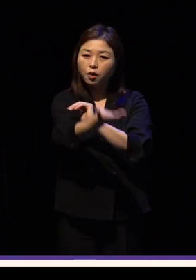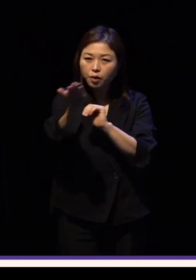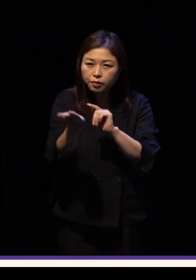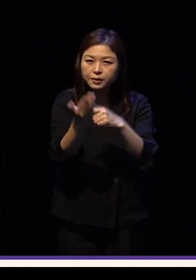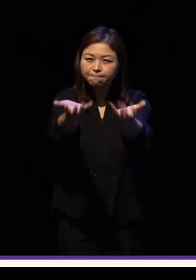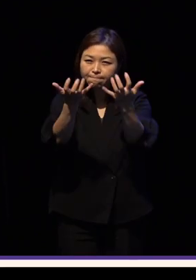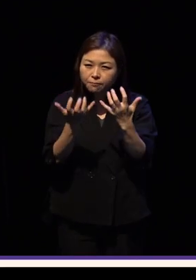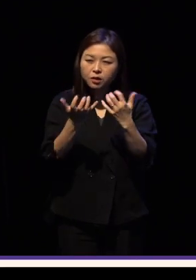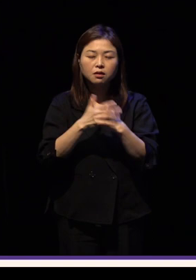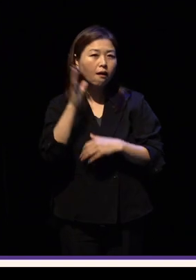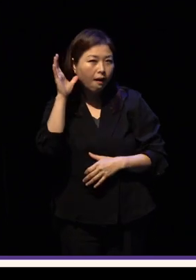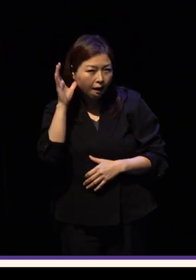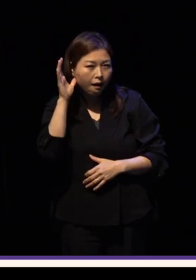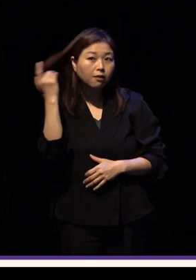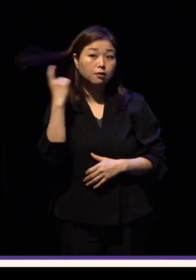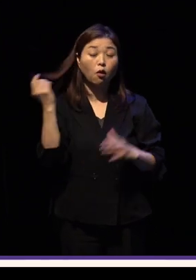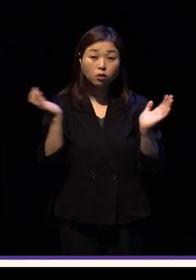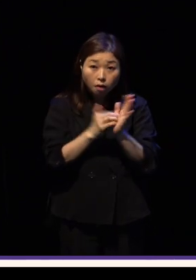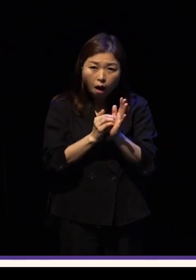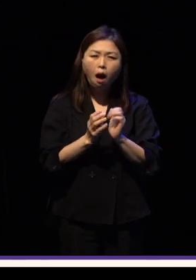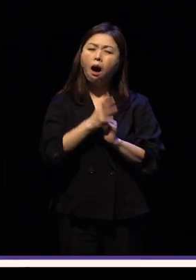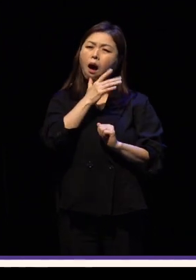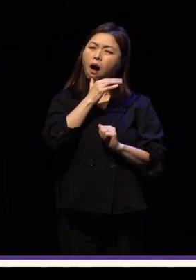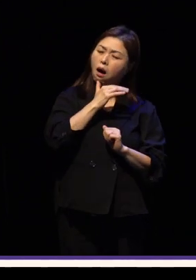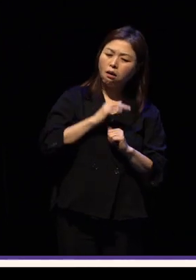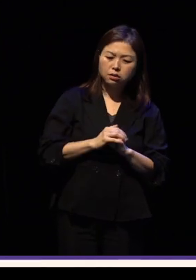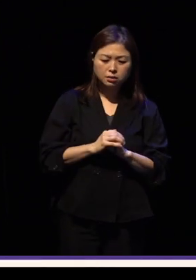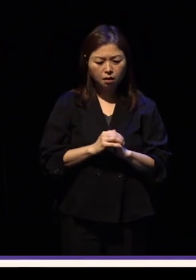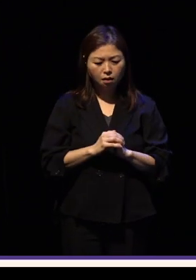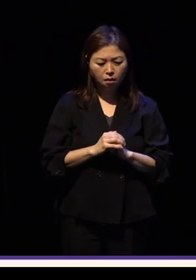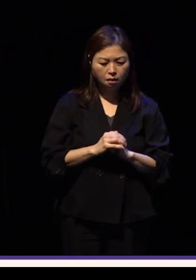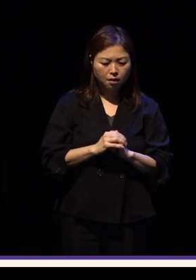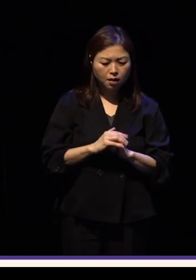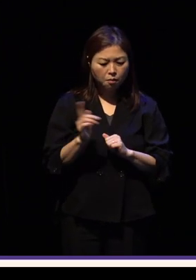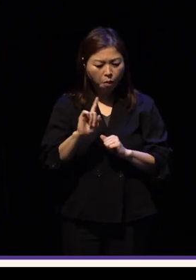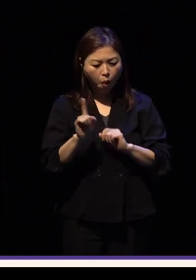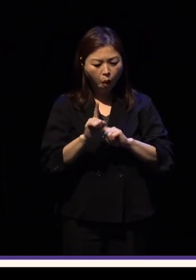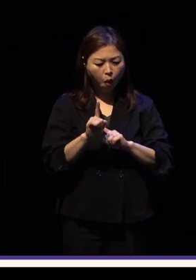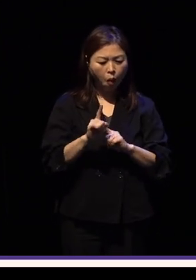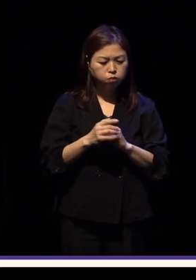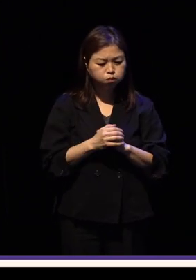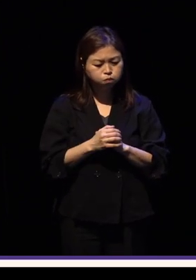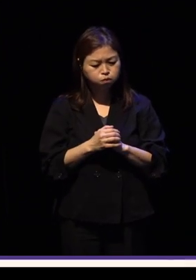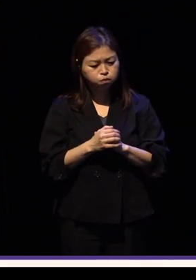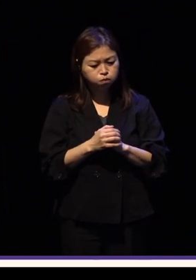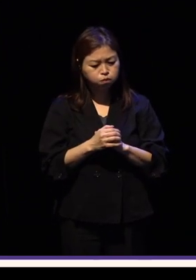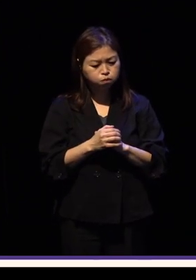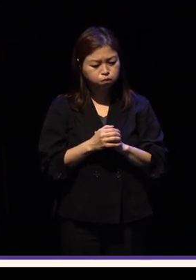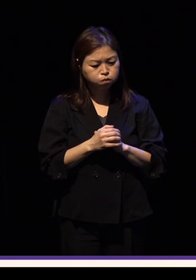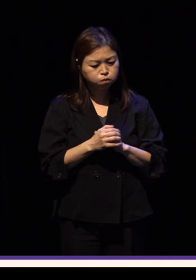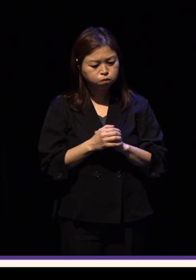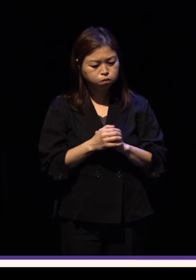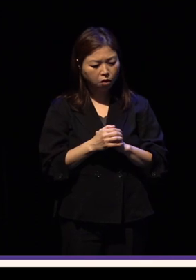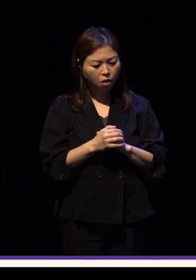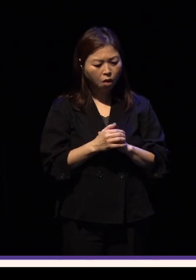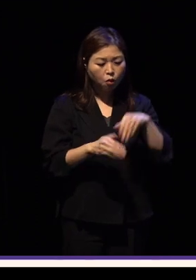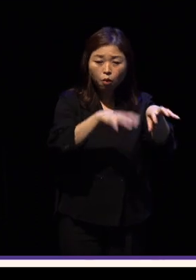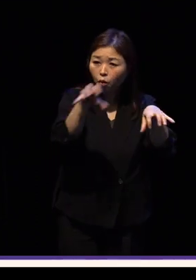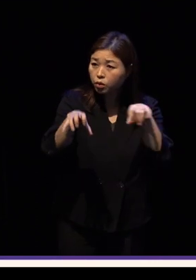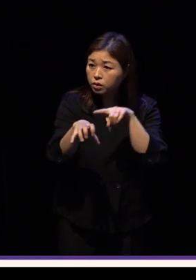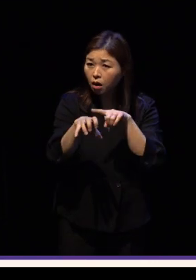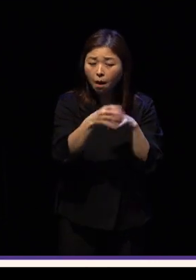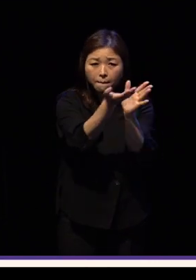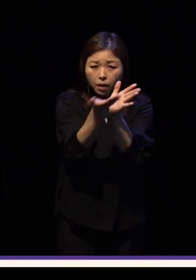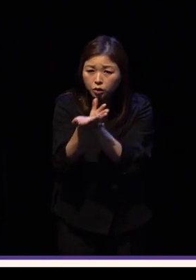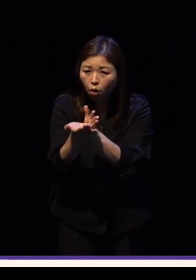의견을 들으니까 이제 어디에다 해야 될지 모르겠다. 과거에는 그냥 맞춤형으로 갖다 꿰맞추면 됐는데